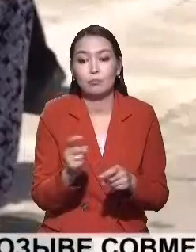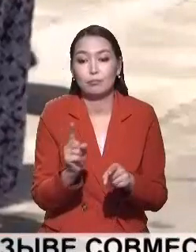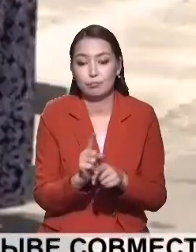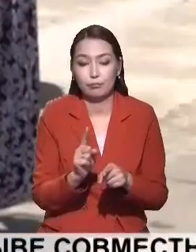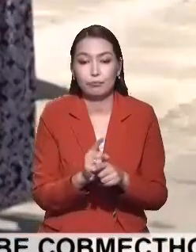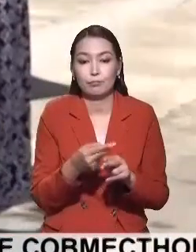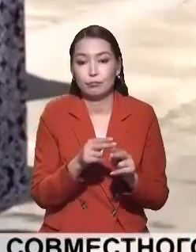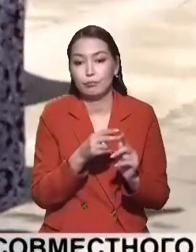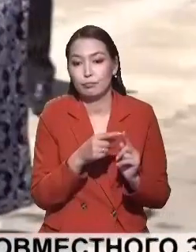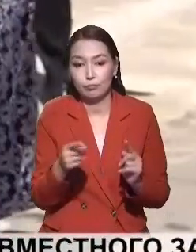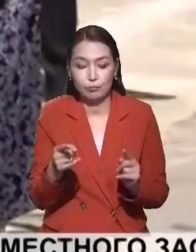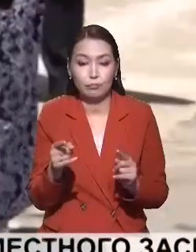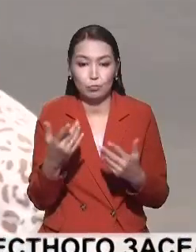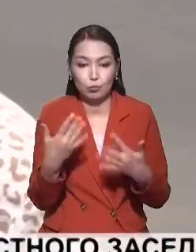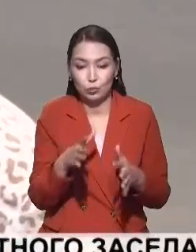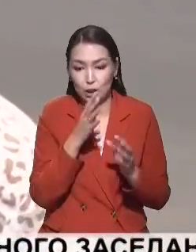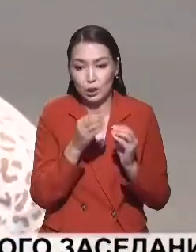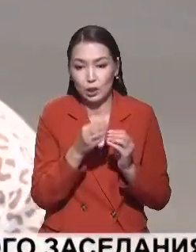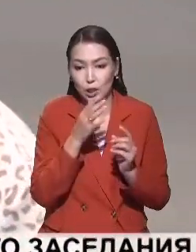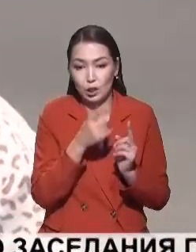Эта история длится уже десятилетиями.